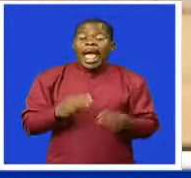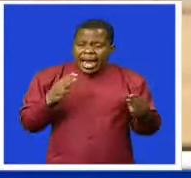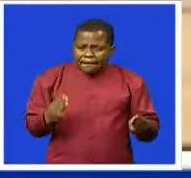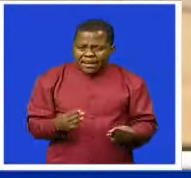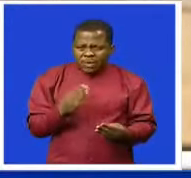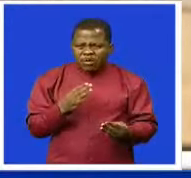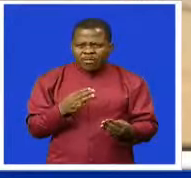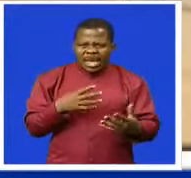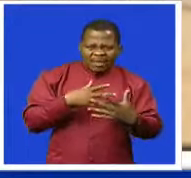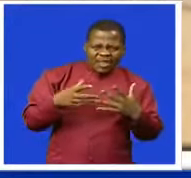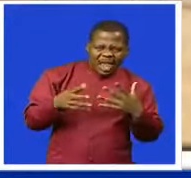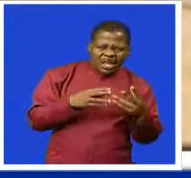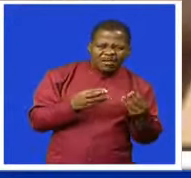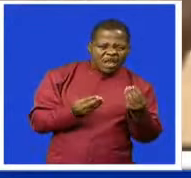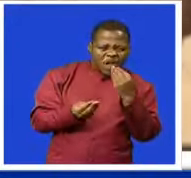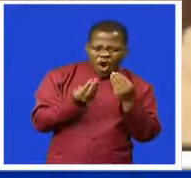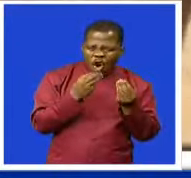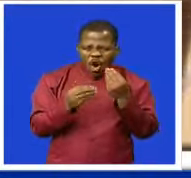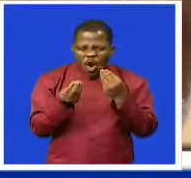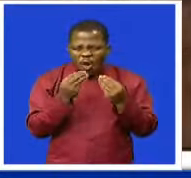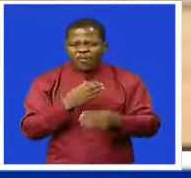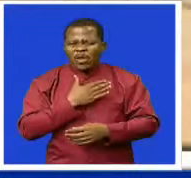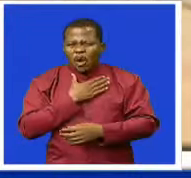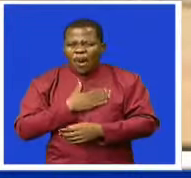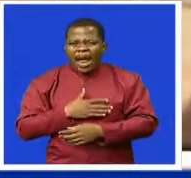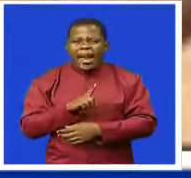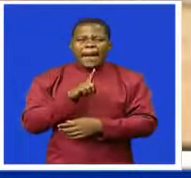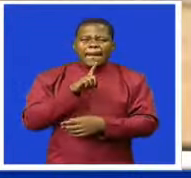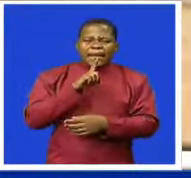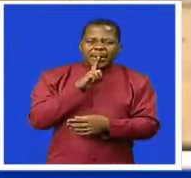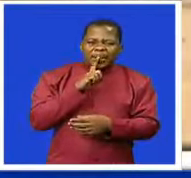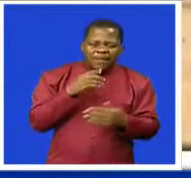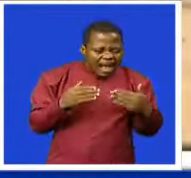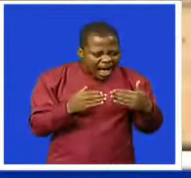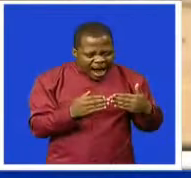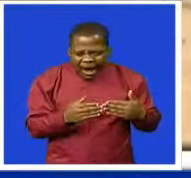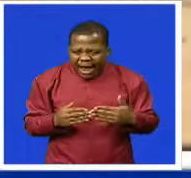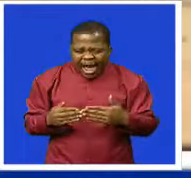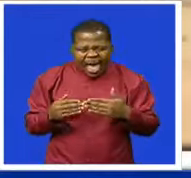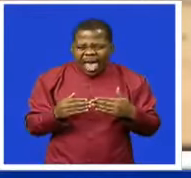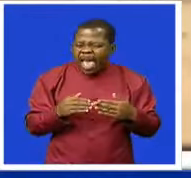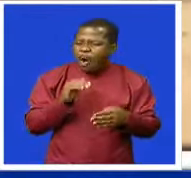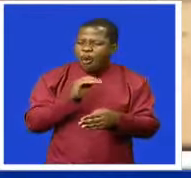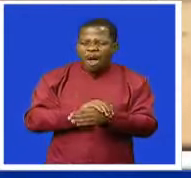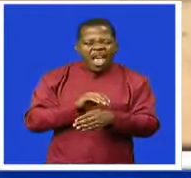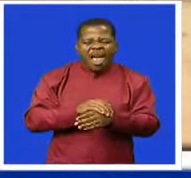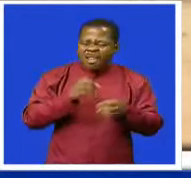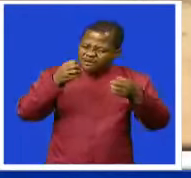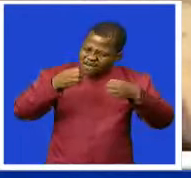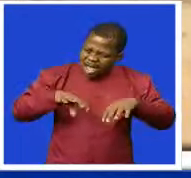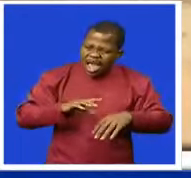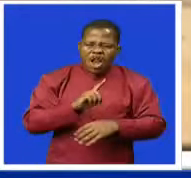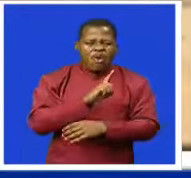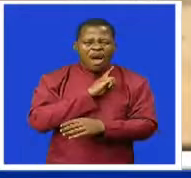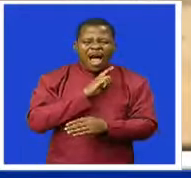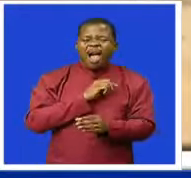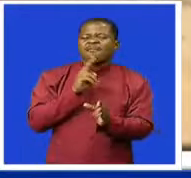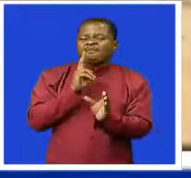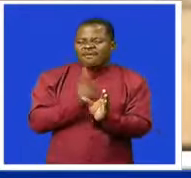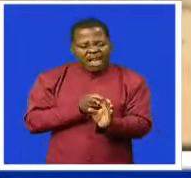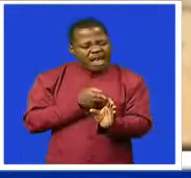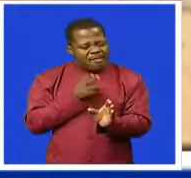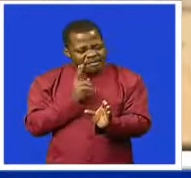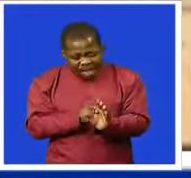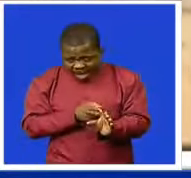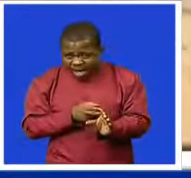labantu ukuthi bese bathi naka ukuthi ngendani yile ngiyafayithi ngiyende. Labanye bathanda lotshwala nje bede nale mali. Sithi